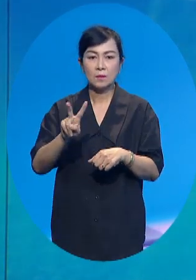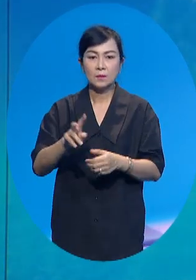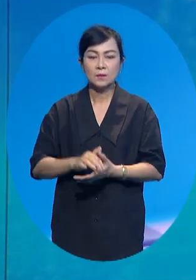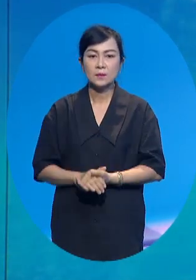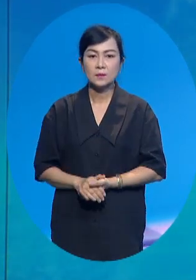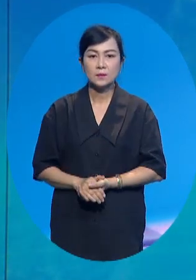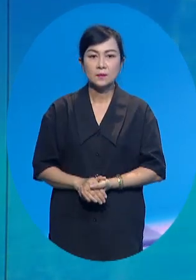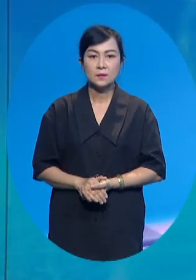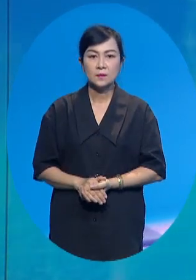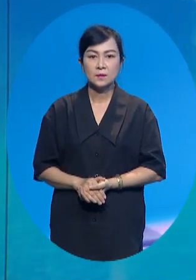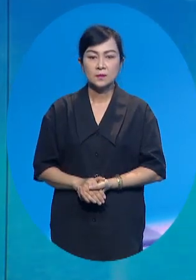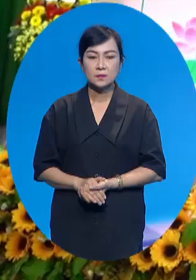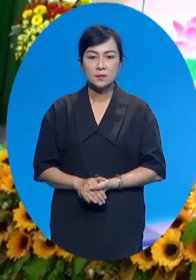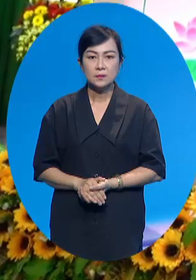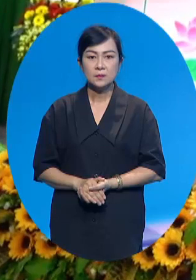2021-2022.